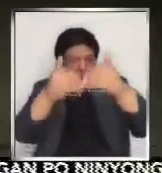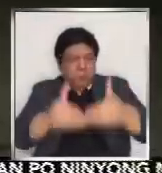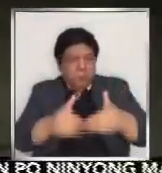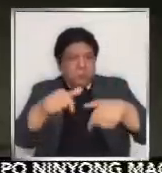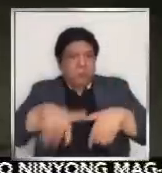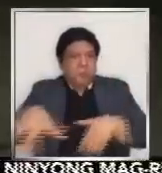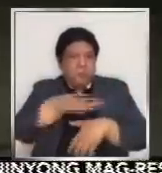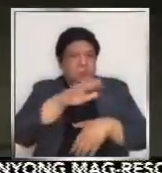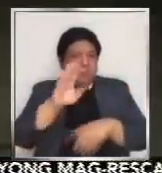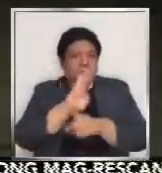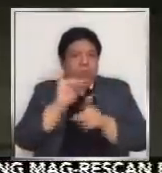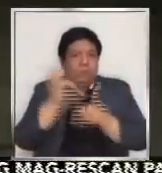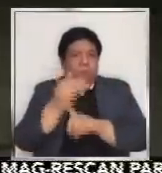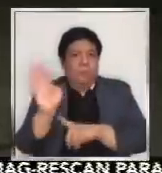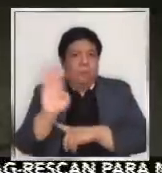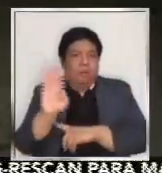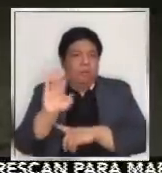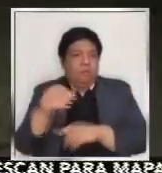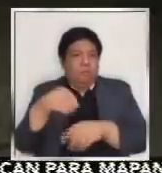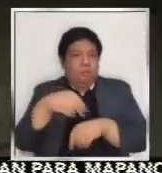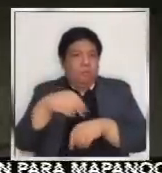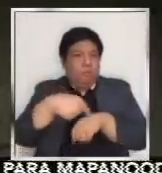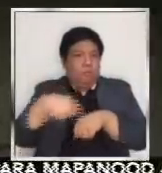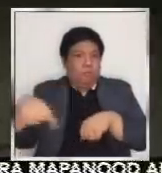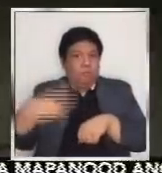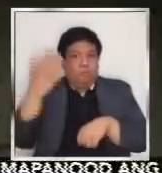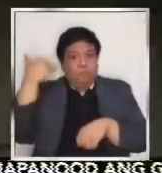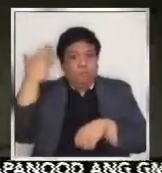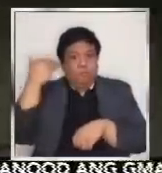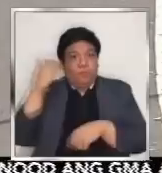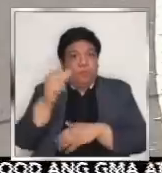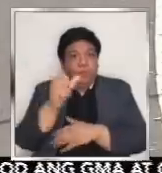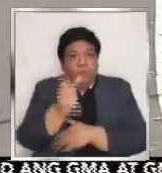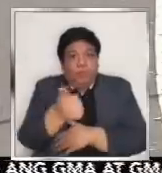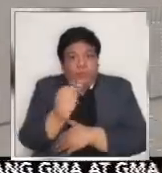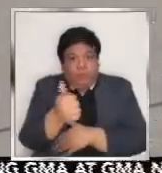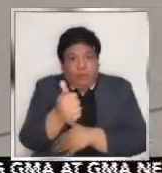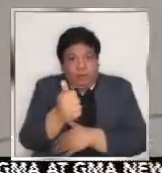inanunsyo na 10 kalsada, ay 15 ang isinara.